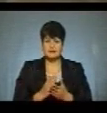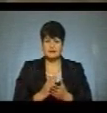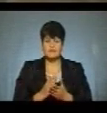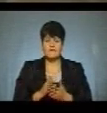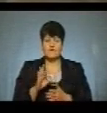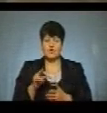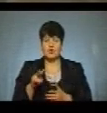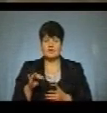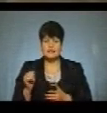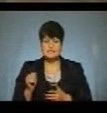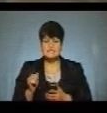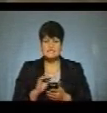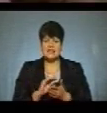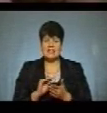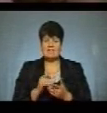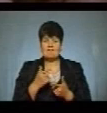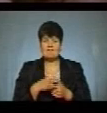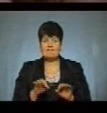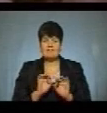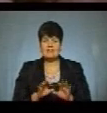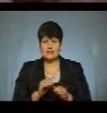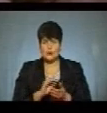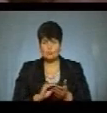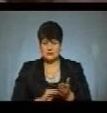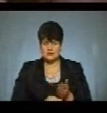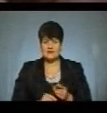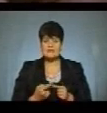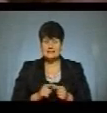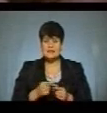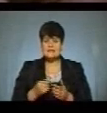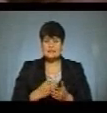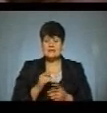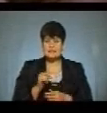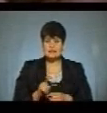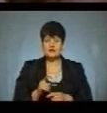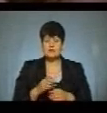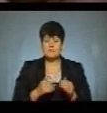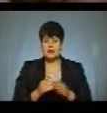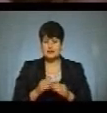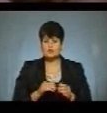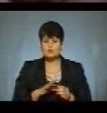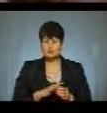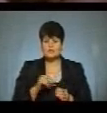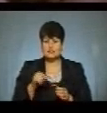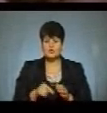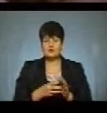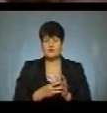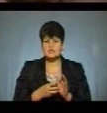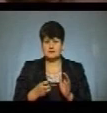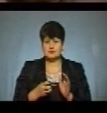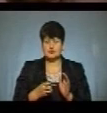Волинські єпархіальні відомості. Цінним є те, що в нас практично вони виходили з